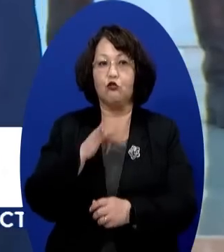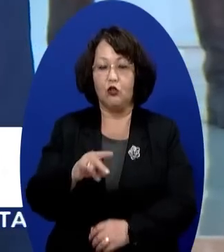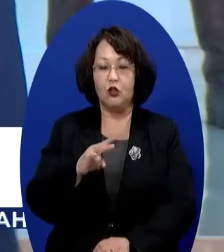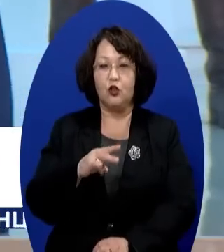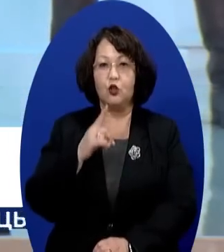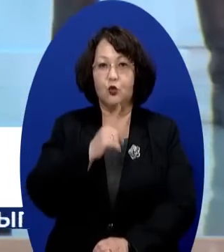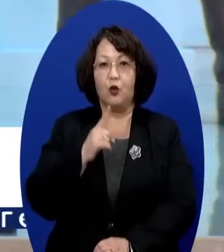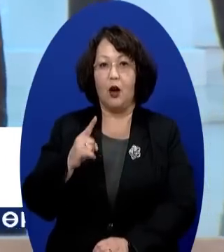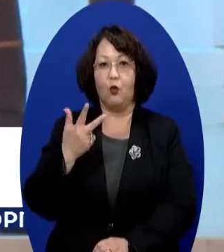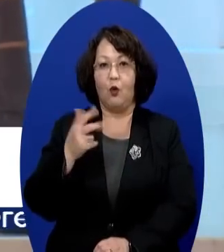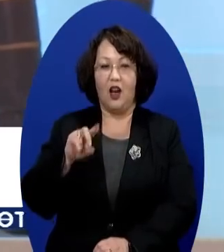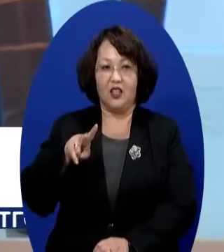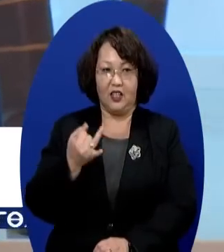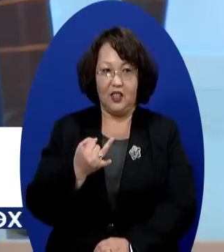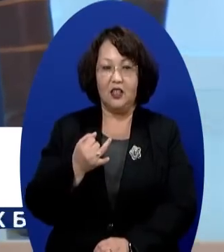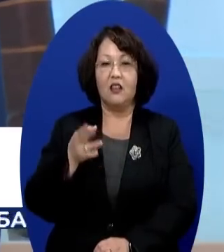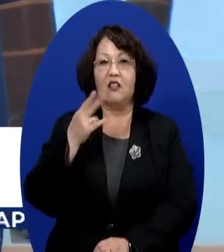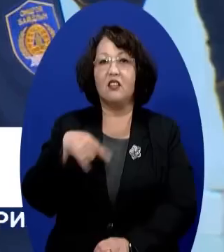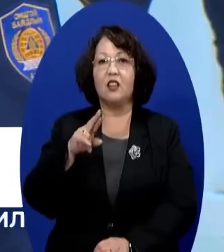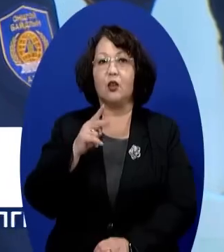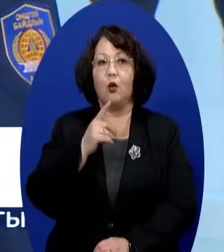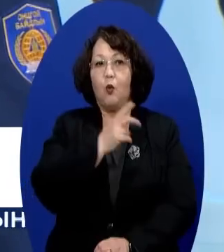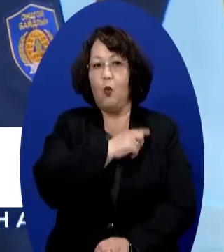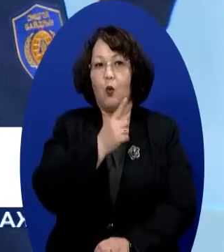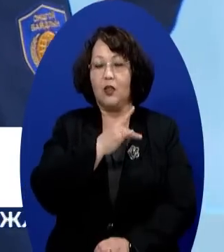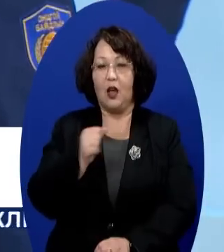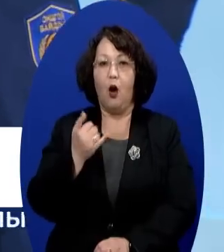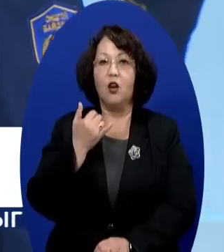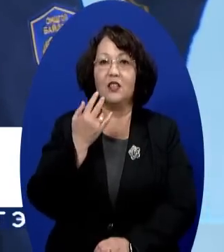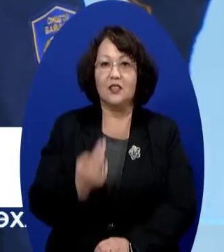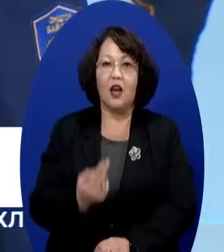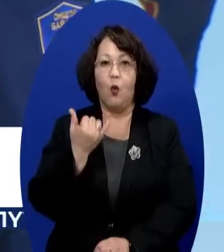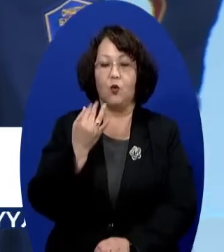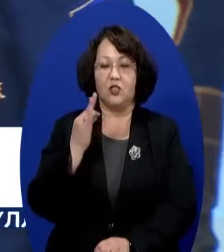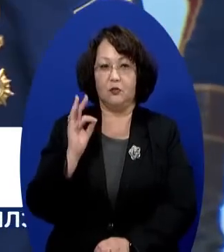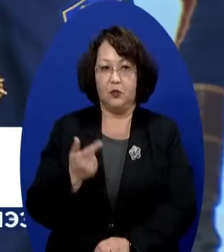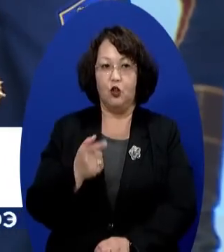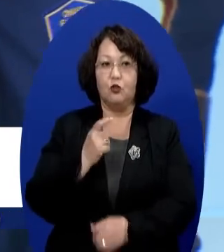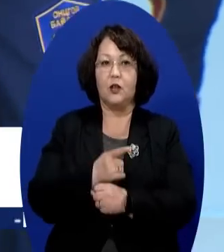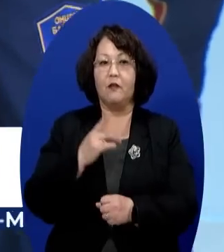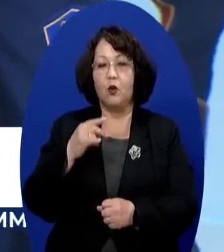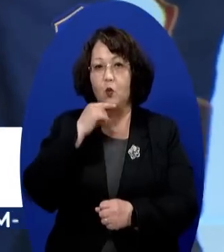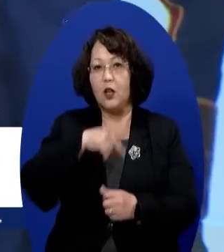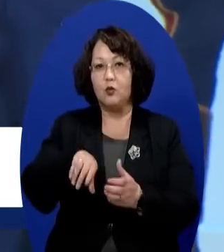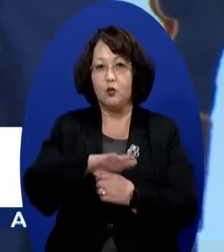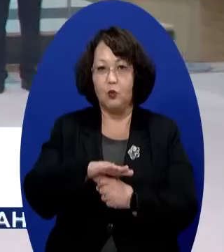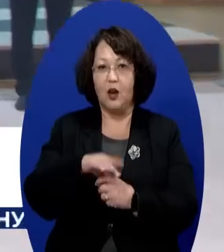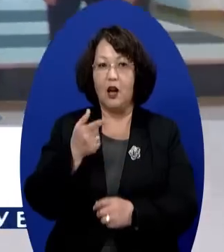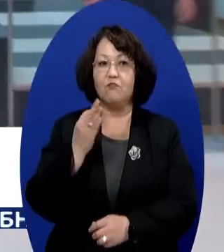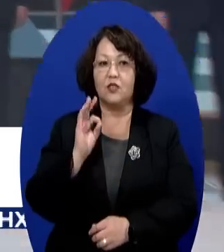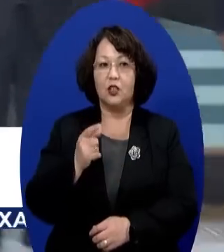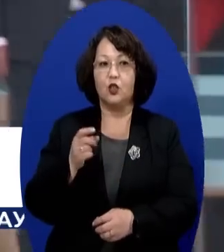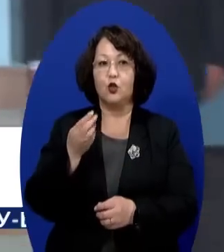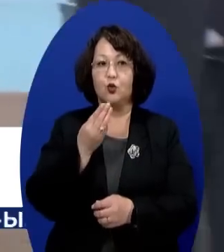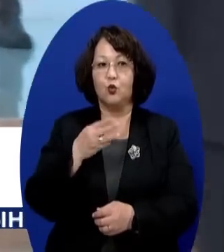дэргэдэх 113 дугаар ангийн захирагч дэд хурандаа цог баярын уран чимгийг, хөдөлмөрийн гавьяаны улаан түгэн одонгоор онцгой байдлын ерөнхий газрын гамшигын шуурхай